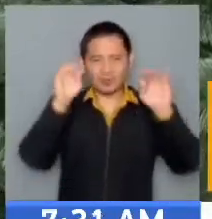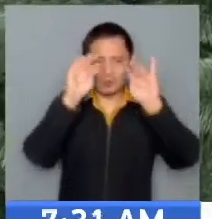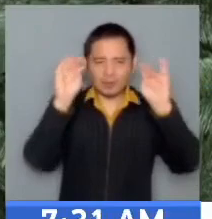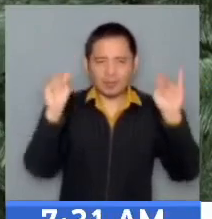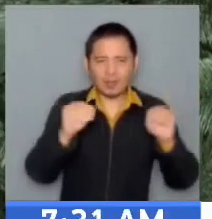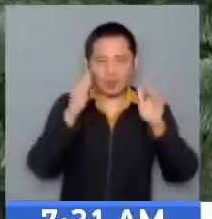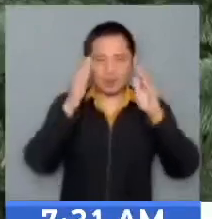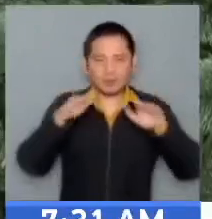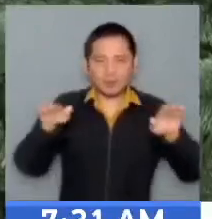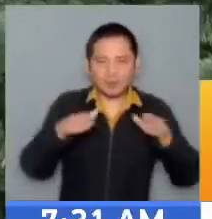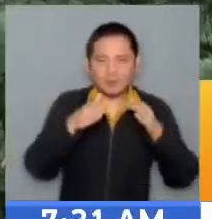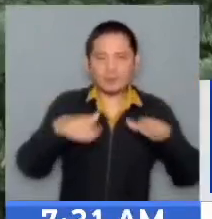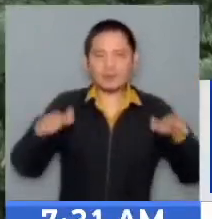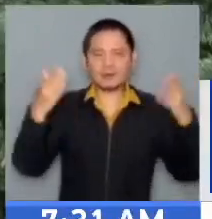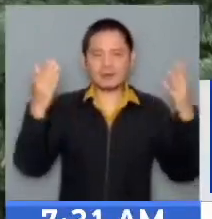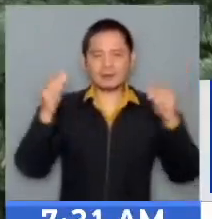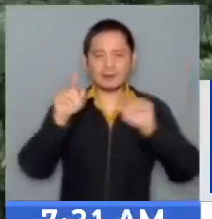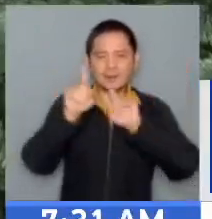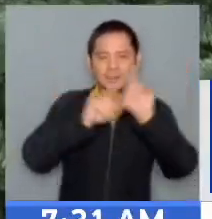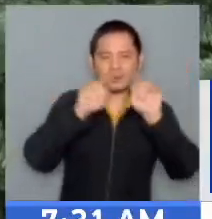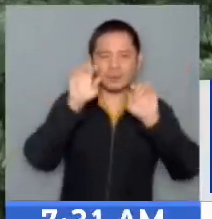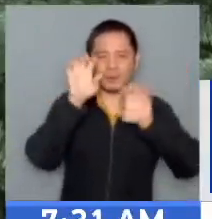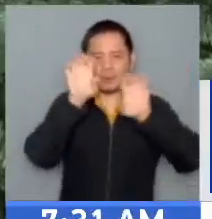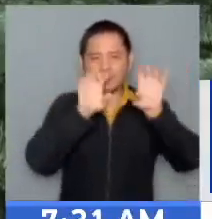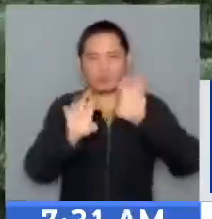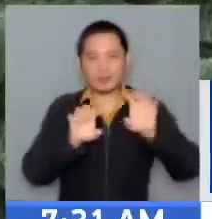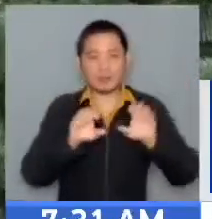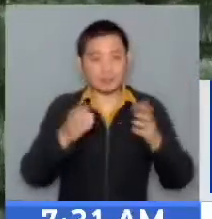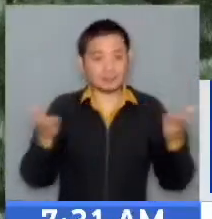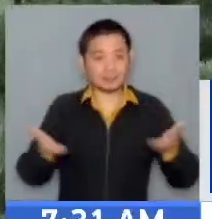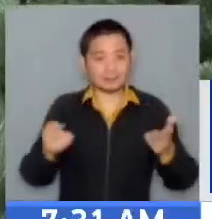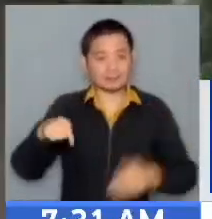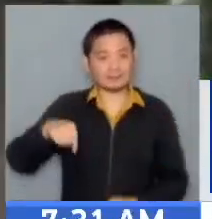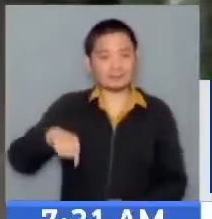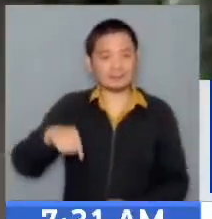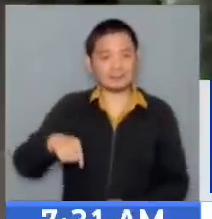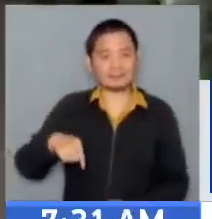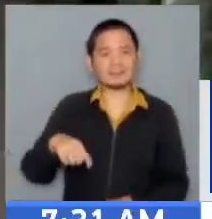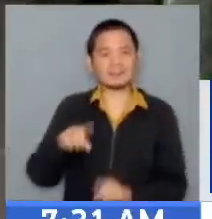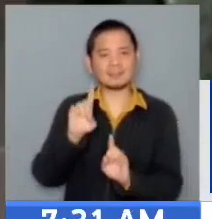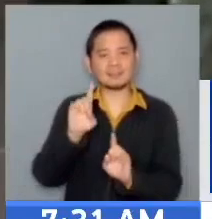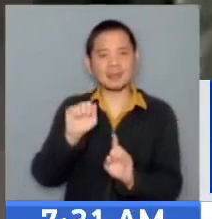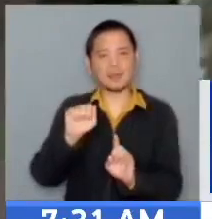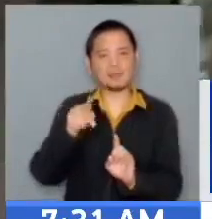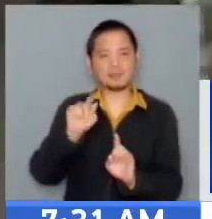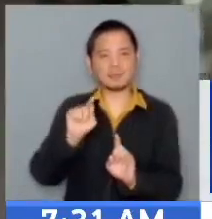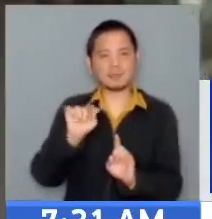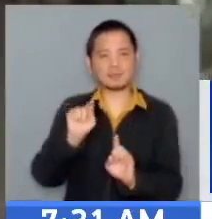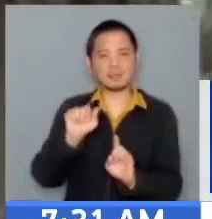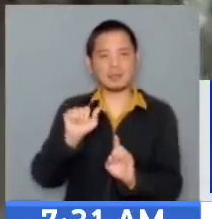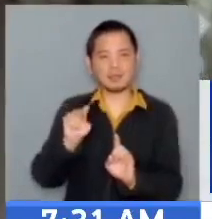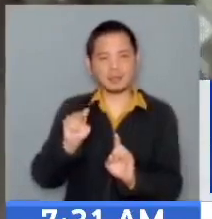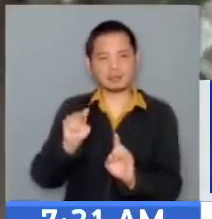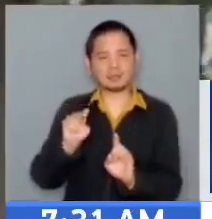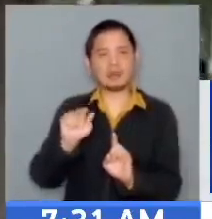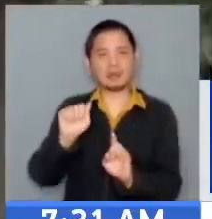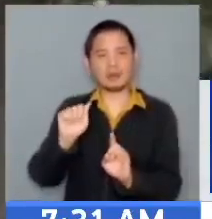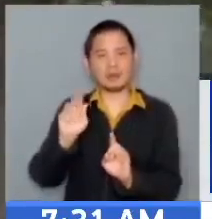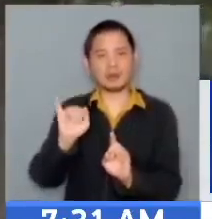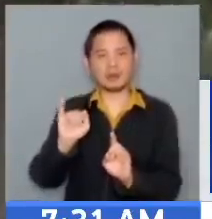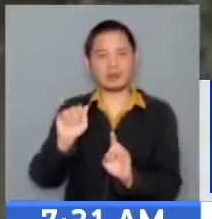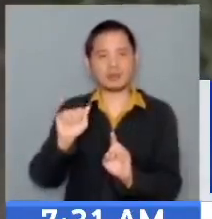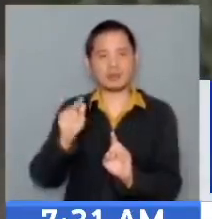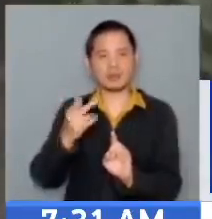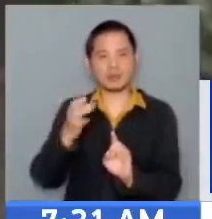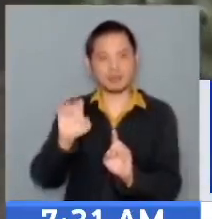dito sa Dapitan Arcade sa Quezon City. Iba't ibang klase ng Christmas tree ang mabibili at mapagpipilian. Ang